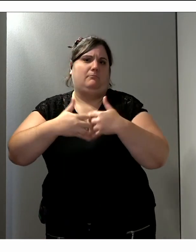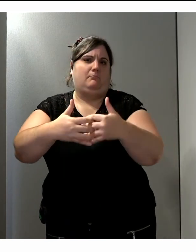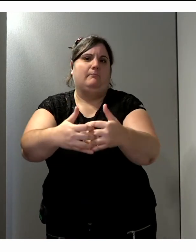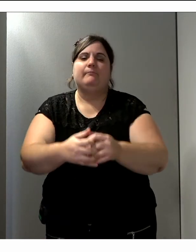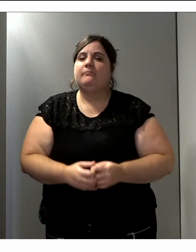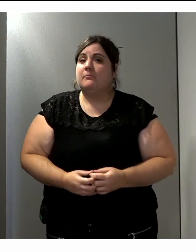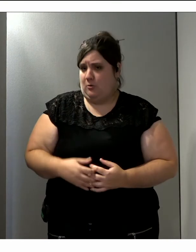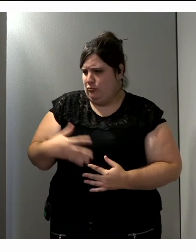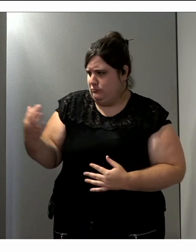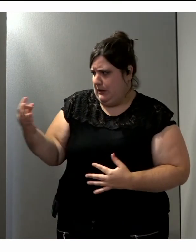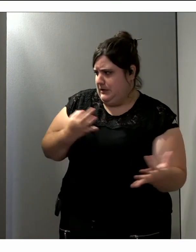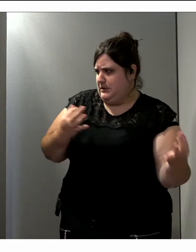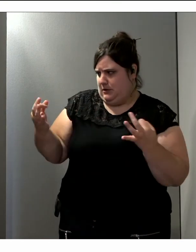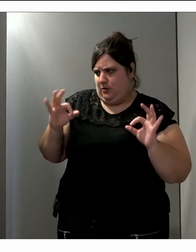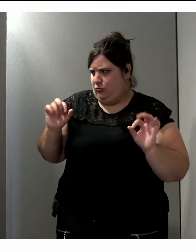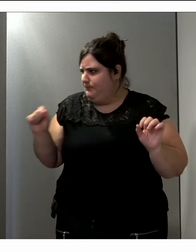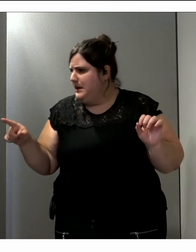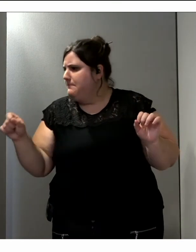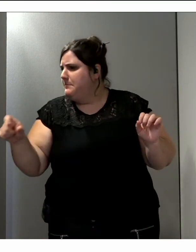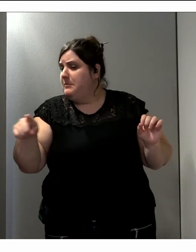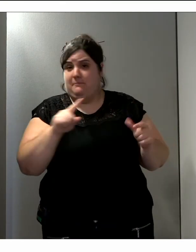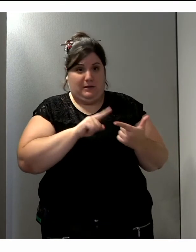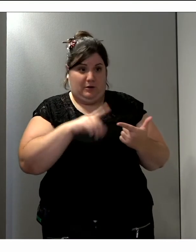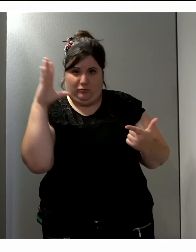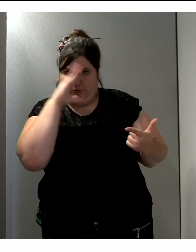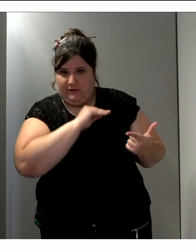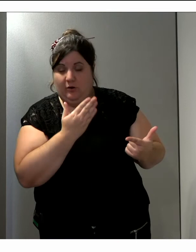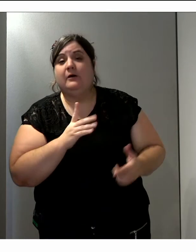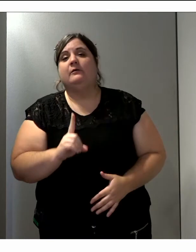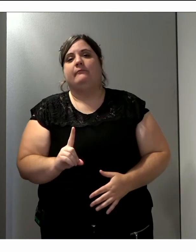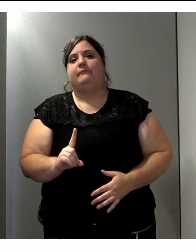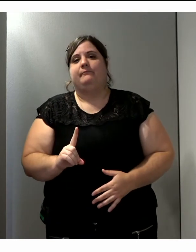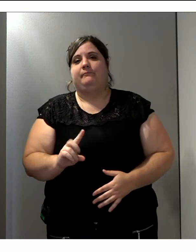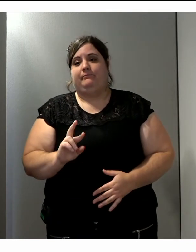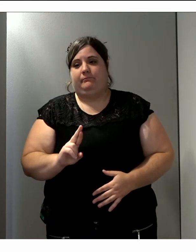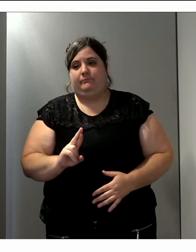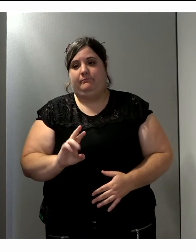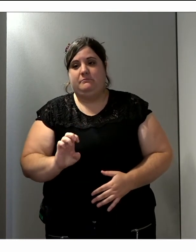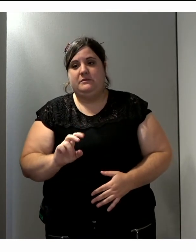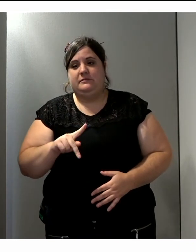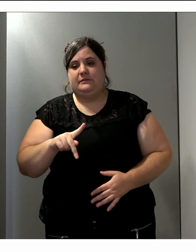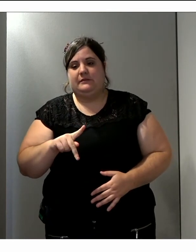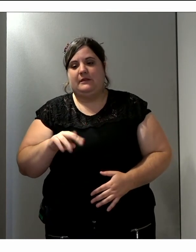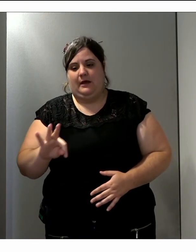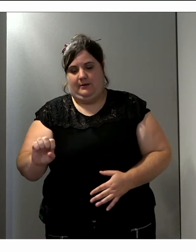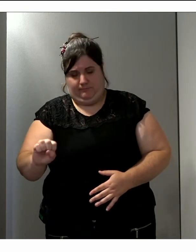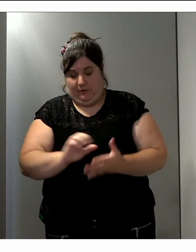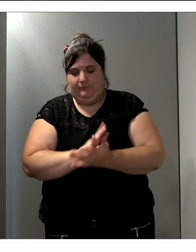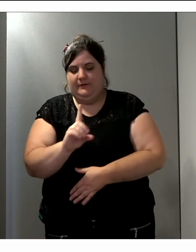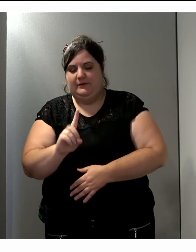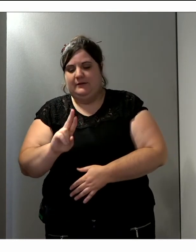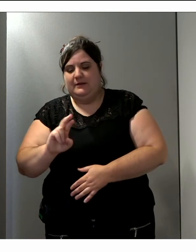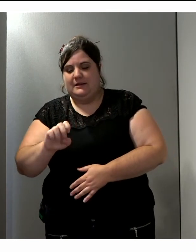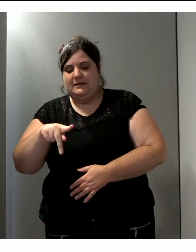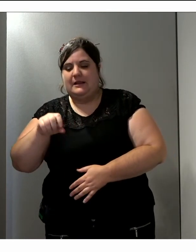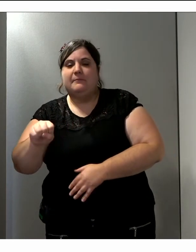beaucoup, il y en a un qu'on n'a pas cité, ce sont les DRETS, parce qu'elles sont aussi essentielles dans le dispositif pour s'assurer de la viabilité économique du